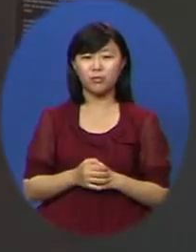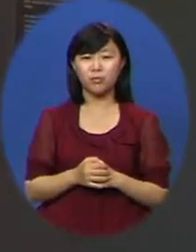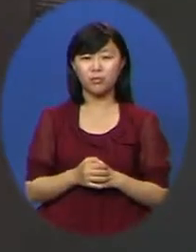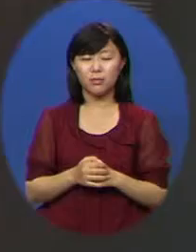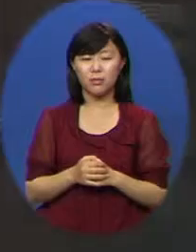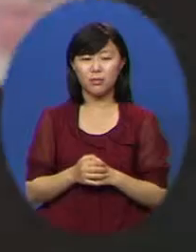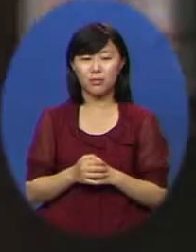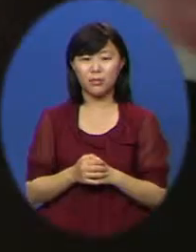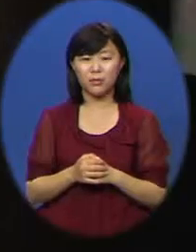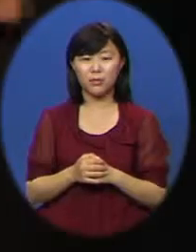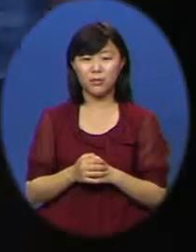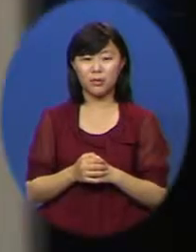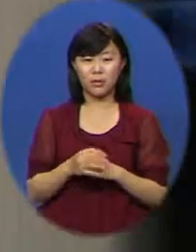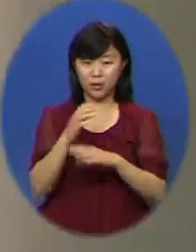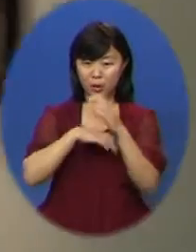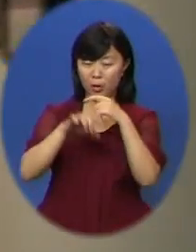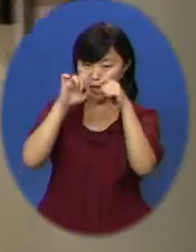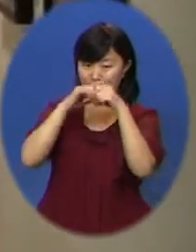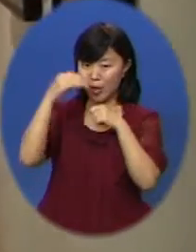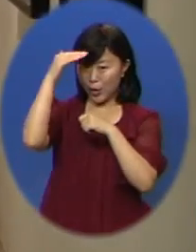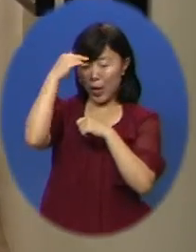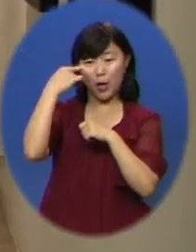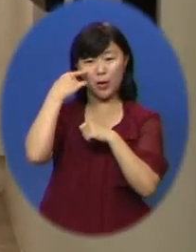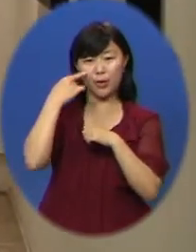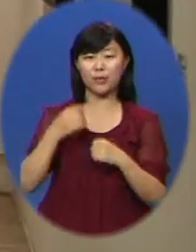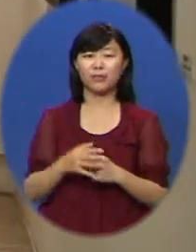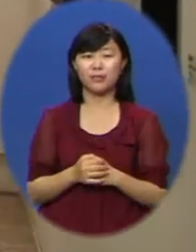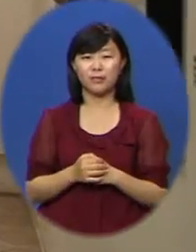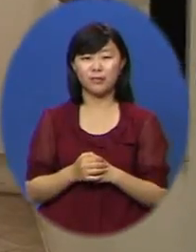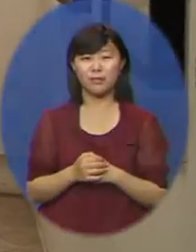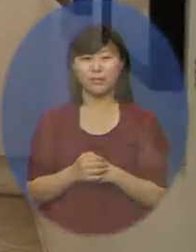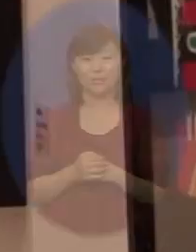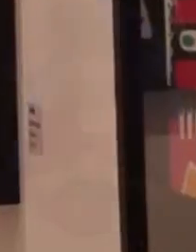더 자세히 관람해볼까?